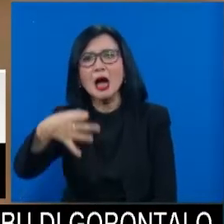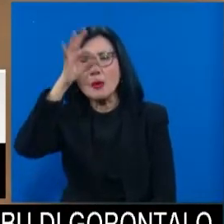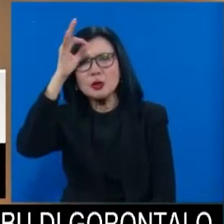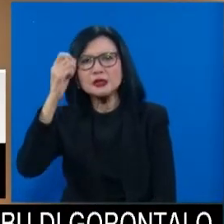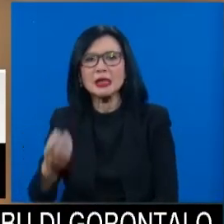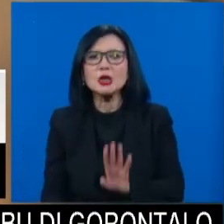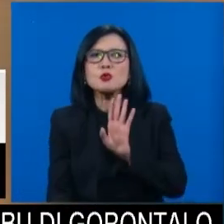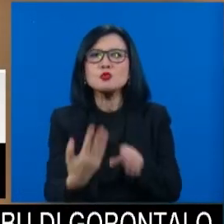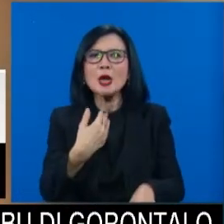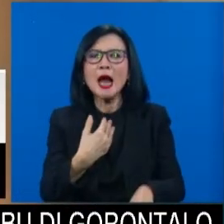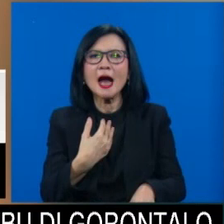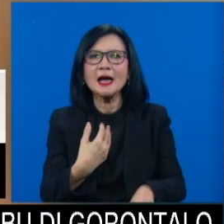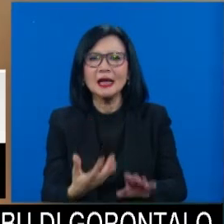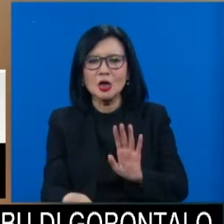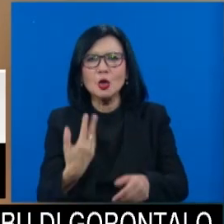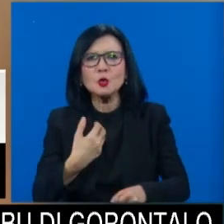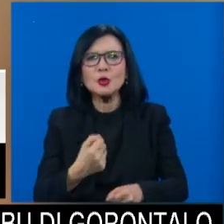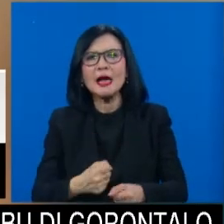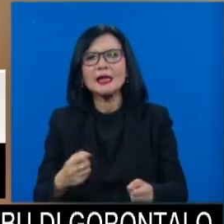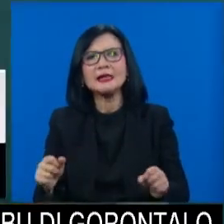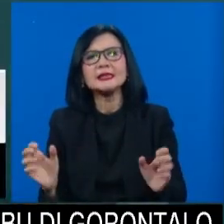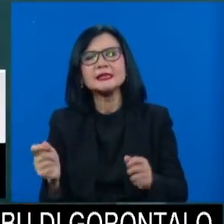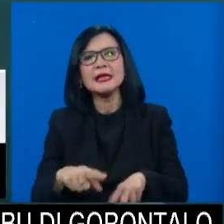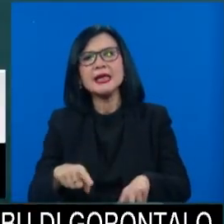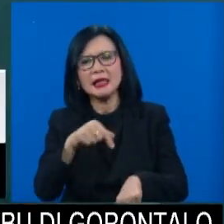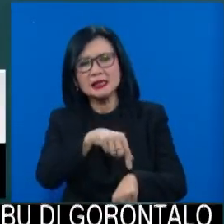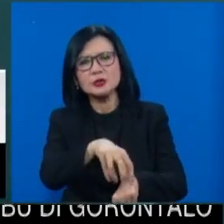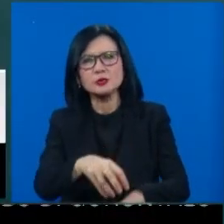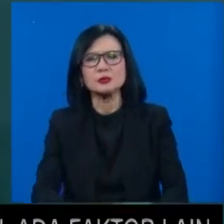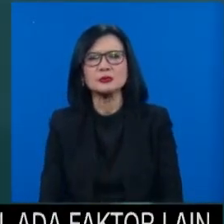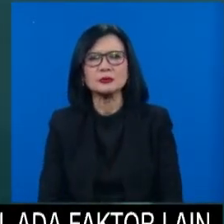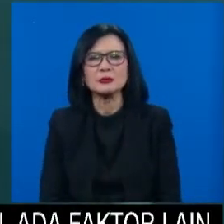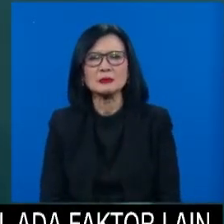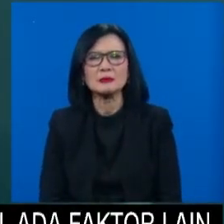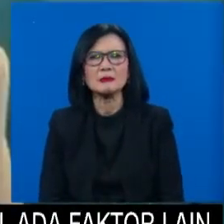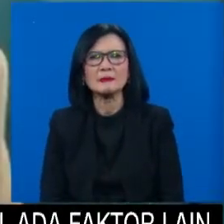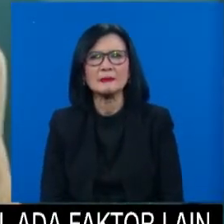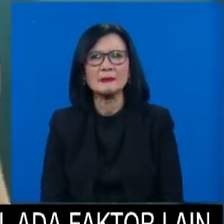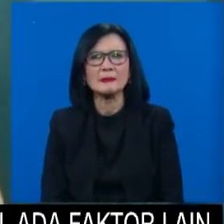gelar perkara untuk menentukan kelanjutan kasus ini. Riano Fitra, Pekanbaru, Riau.